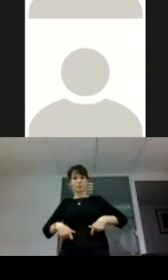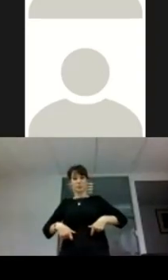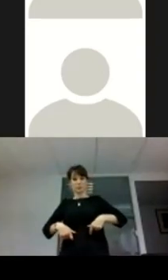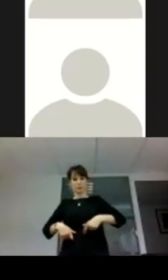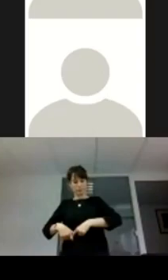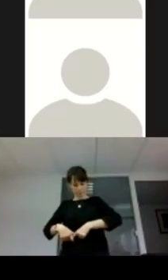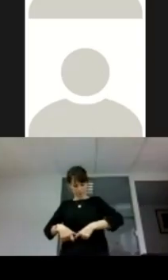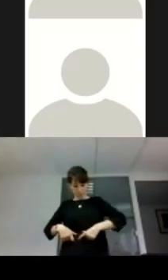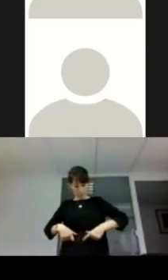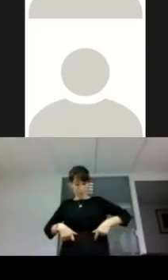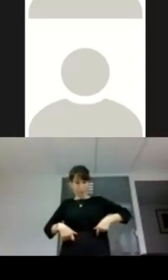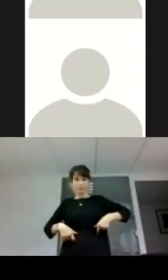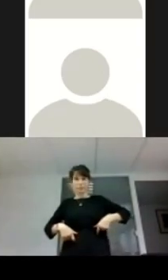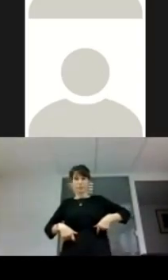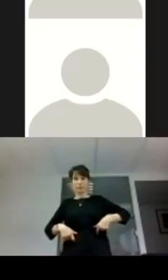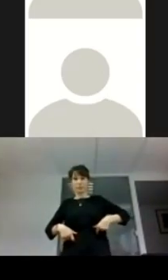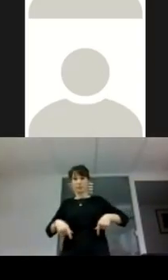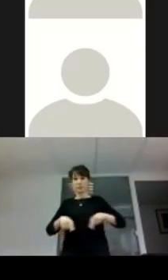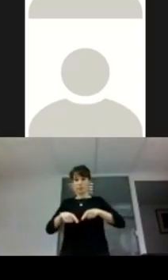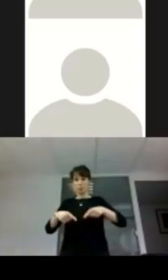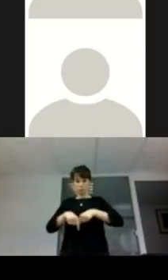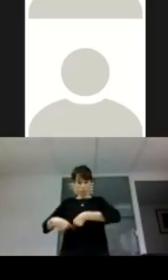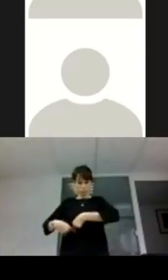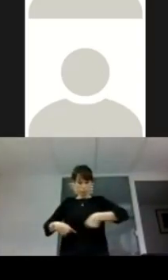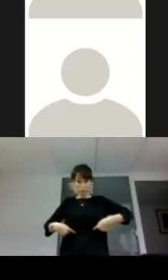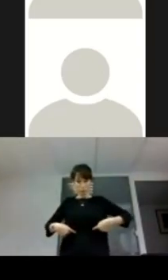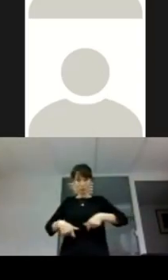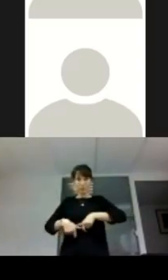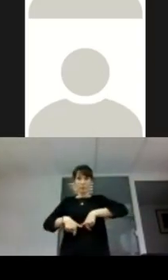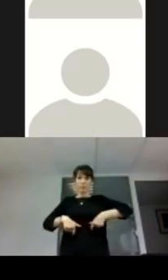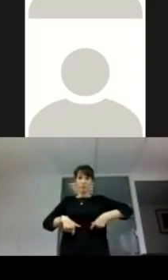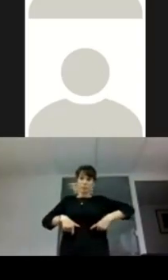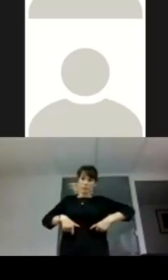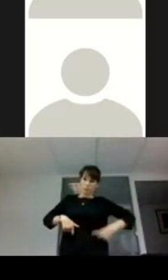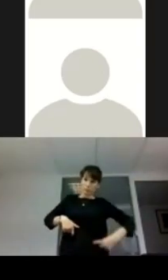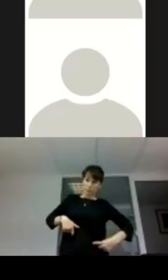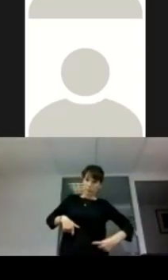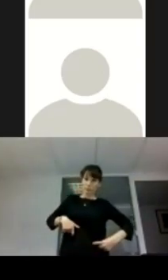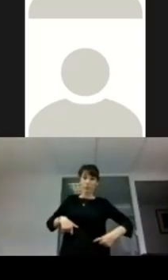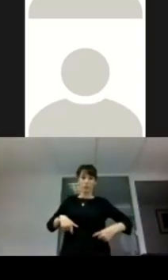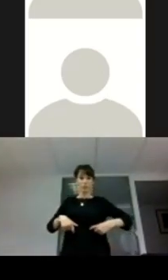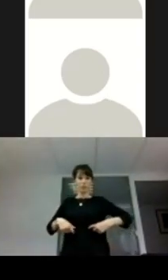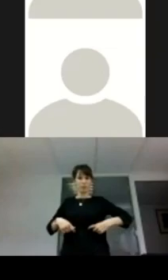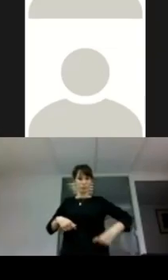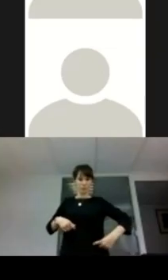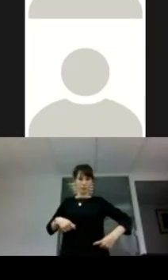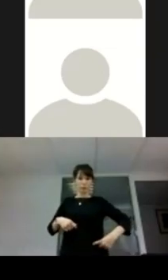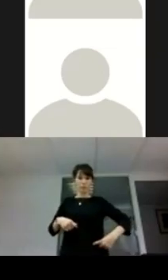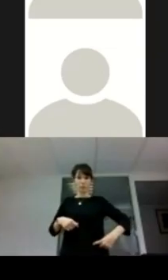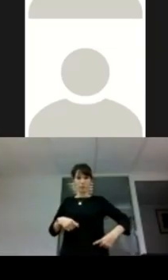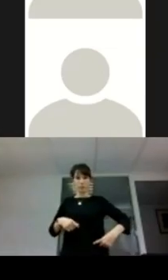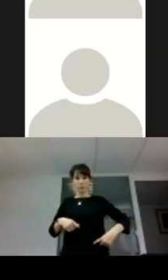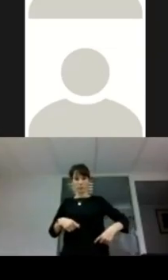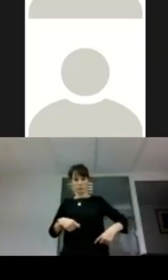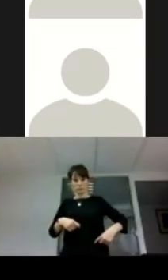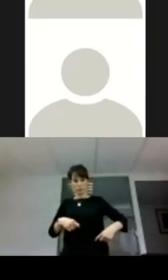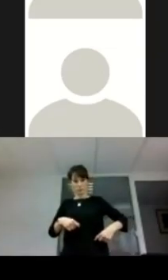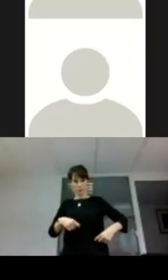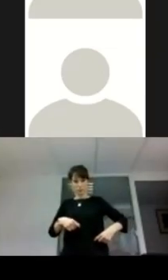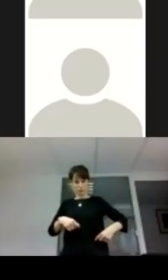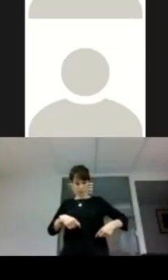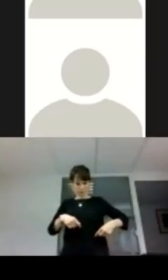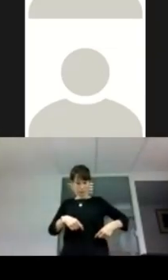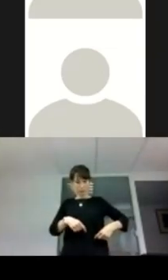Ensuite, le côlon traverse le corps pour aller jusqu'au niveau de la rate, c'est ce qu'on appelle la partie transverse du côlon. Il y a ensuite le côlon gauche ou le